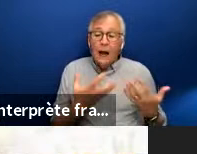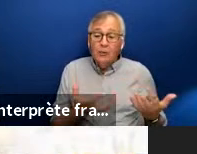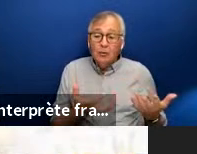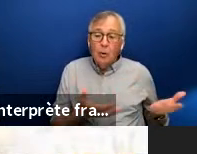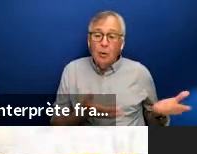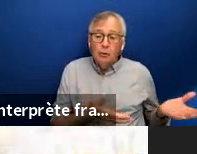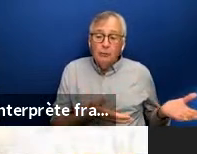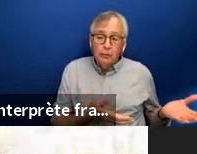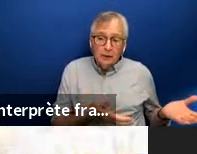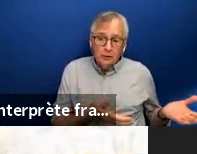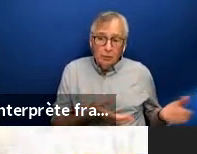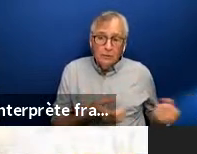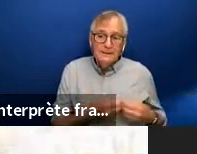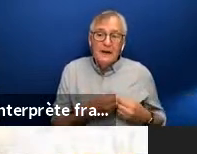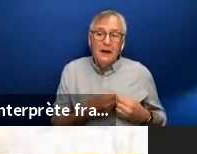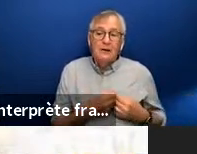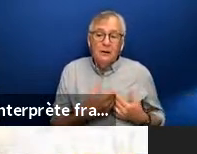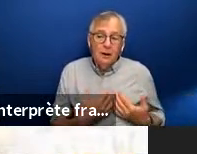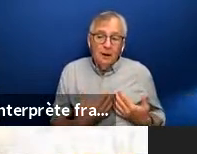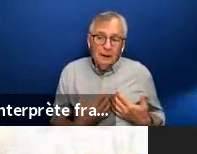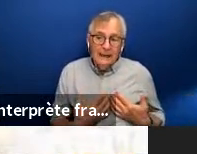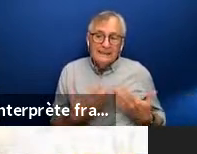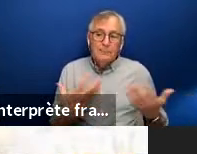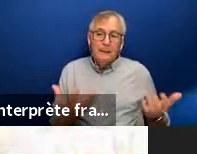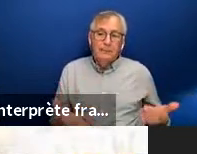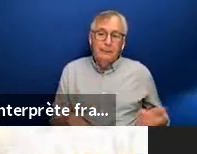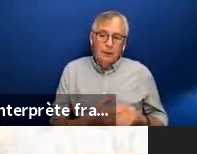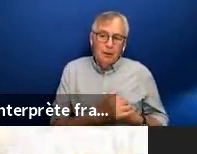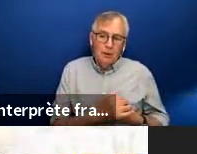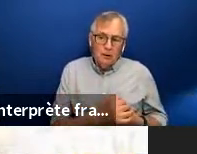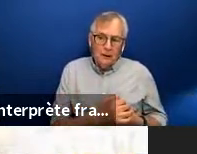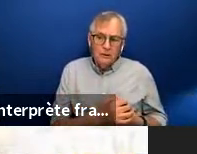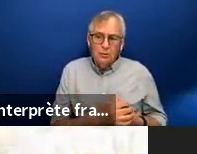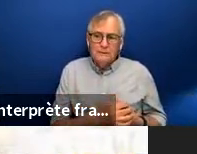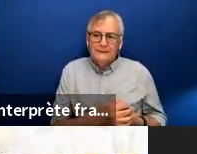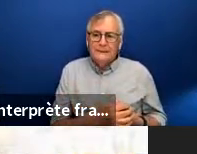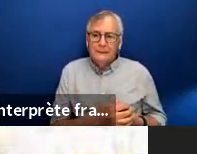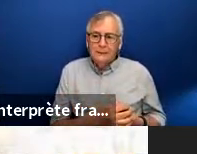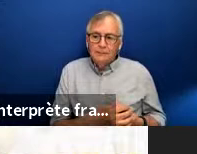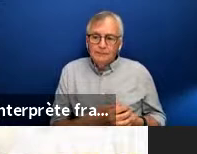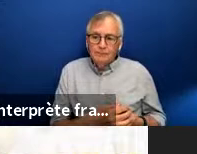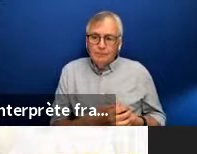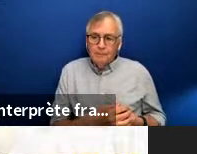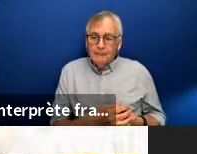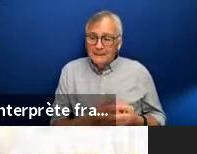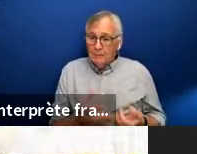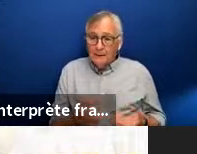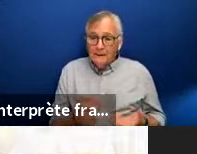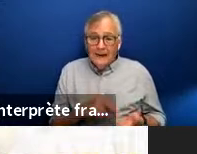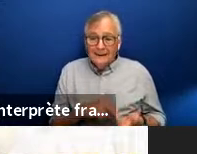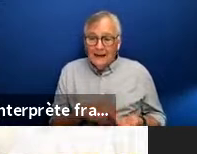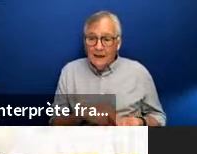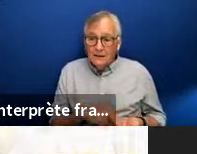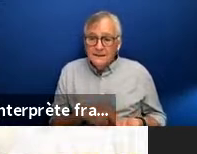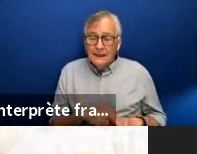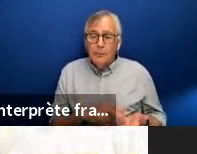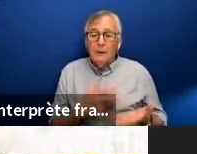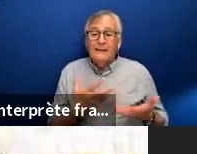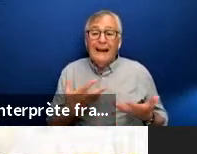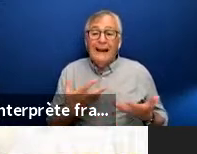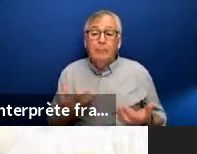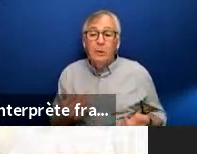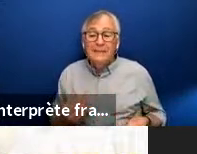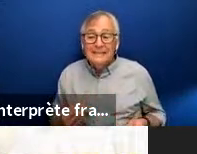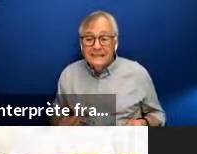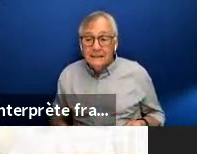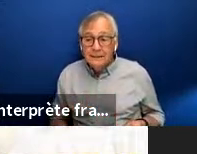Les arts, comme on a vu tantôt, les arts qui expriment la sourdité. Ça peut être dans la danse, ça peut